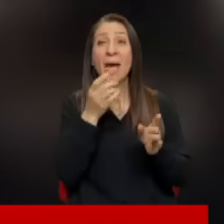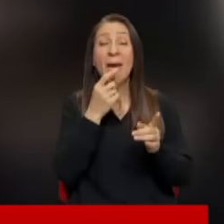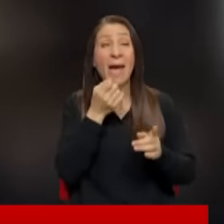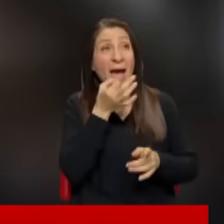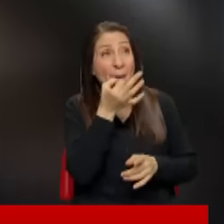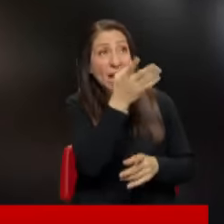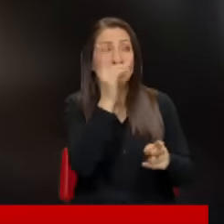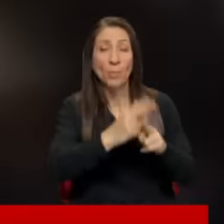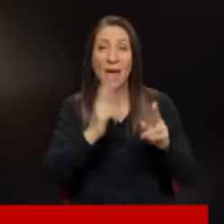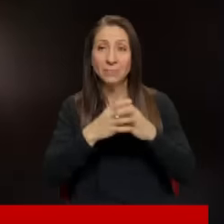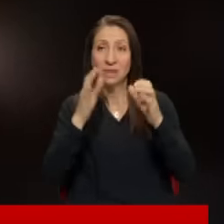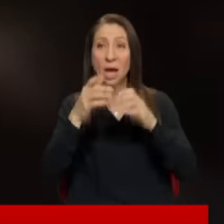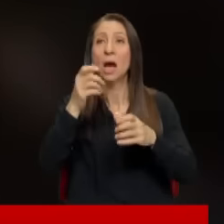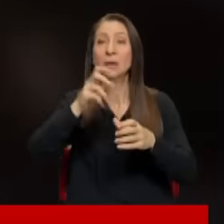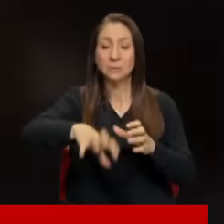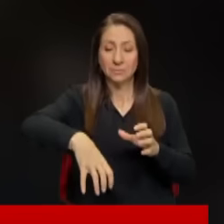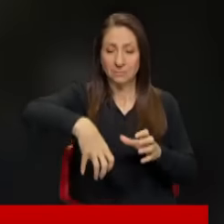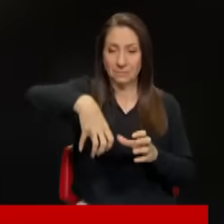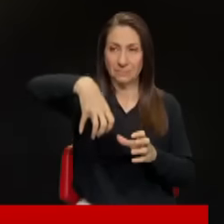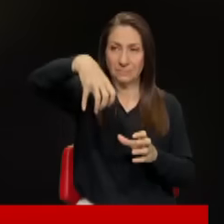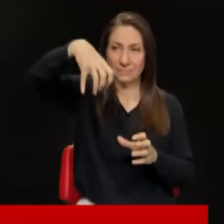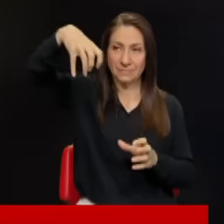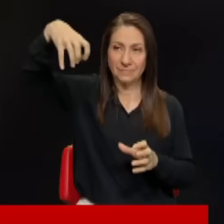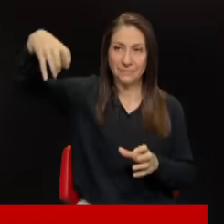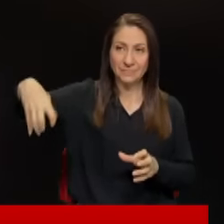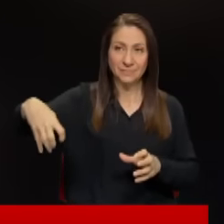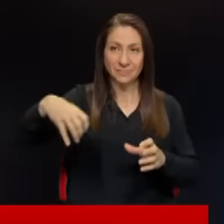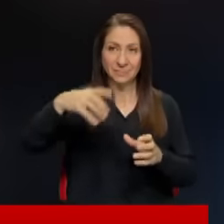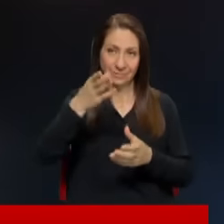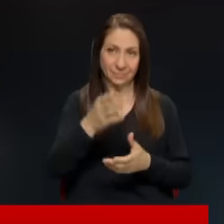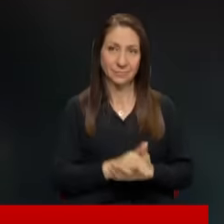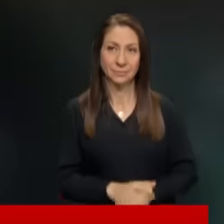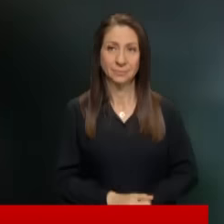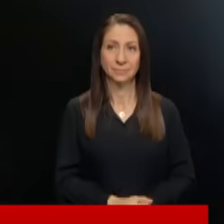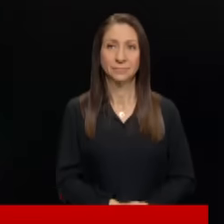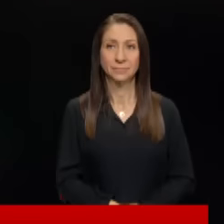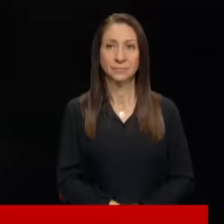geldi. Otomobil iş makinesiyle çıkarılabildi şiddetli suların içinden.